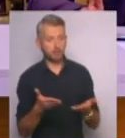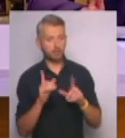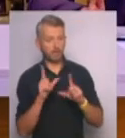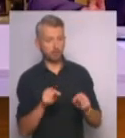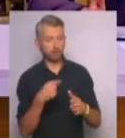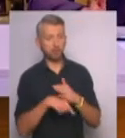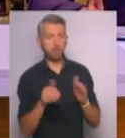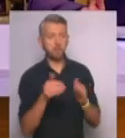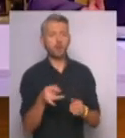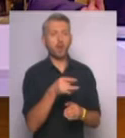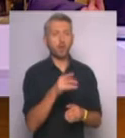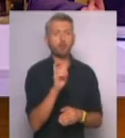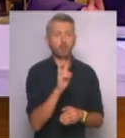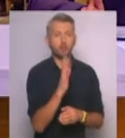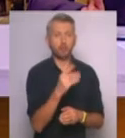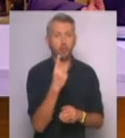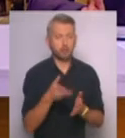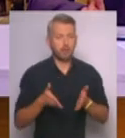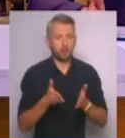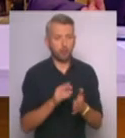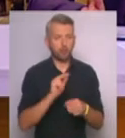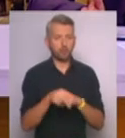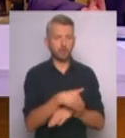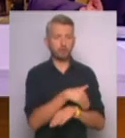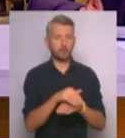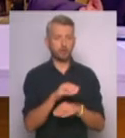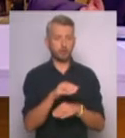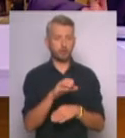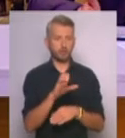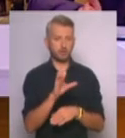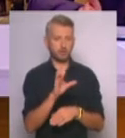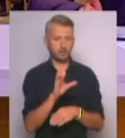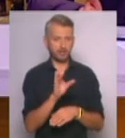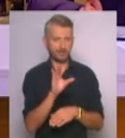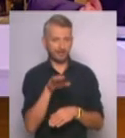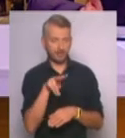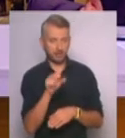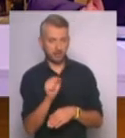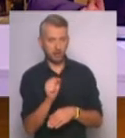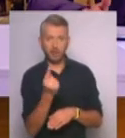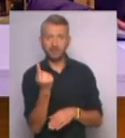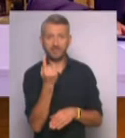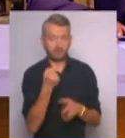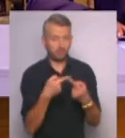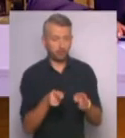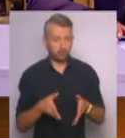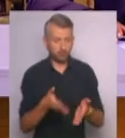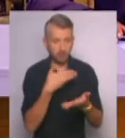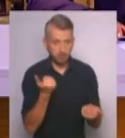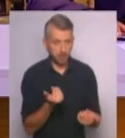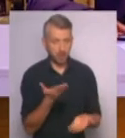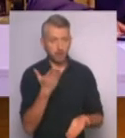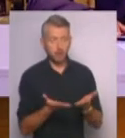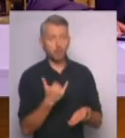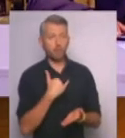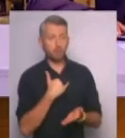що з мікрорайону Бортничі один виїзд, це тільки через вулицю Світла. Він єдиний, іншого немає. Тобто, якщо в